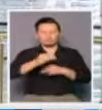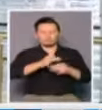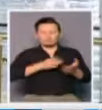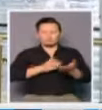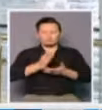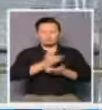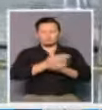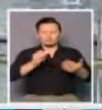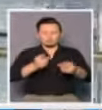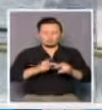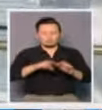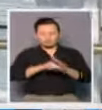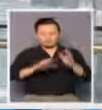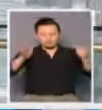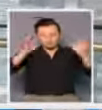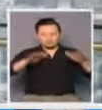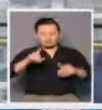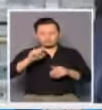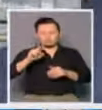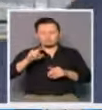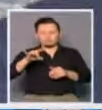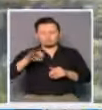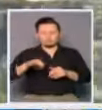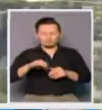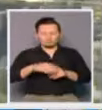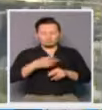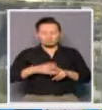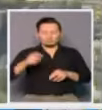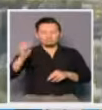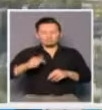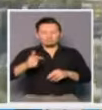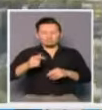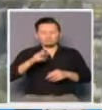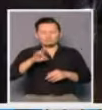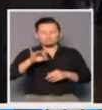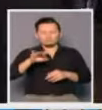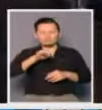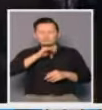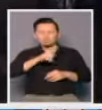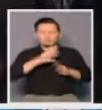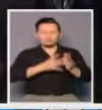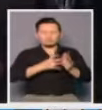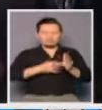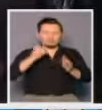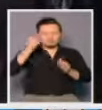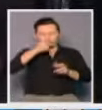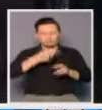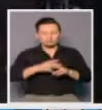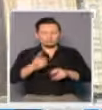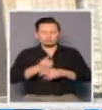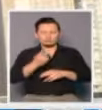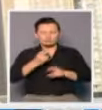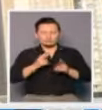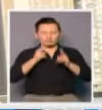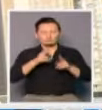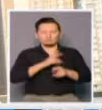напутствия. Далее посетили мечеть Хазрет-Султан. Приехавшему из Атырау Нурмухамеду Ата 90 лет. Это его первый визит в